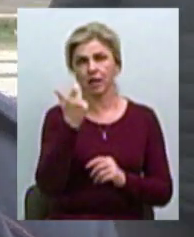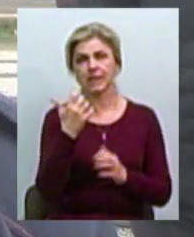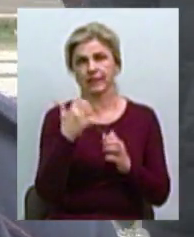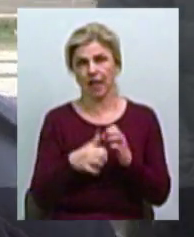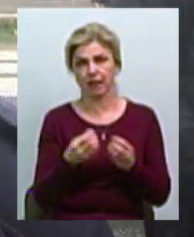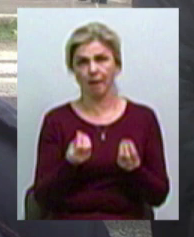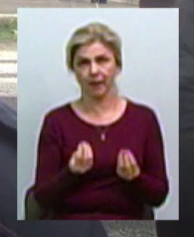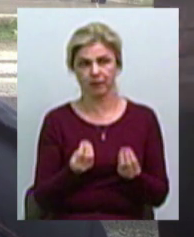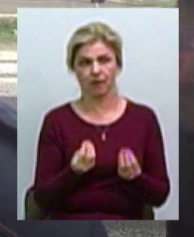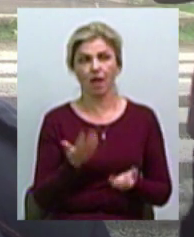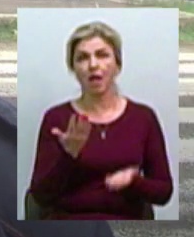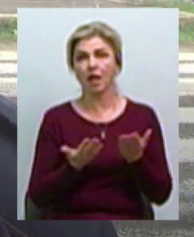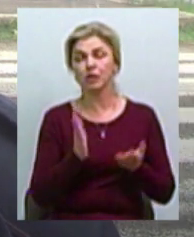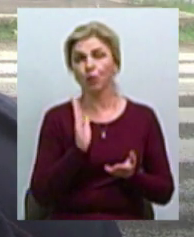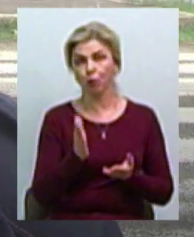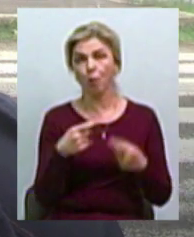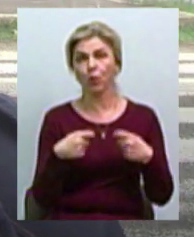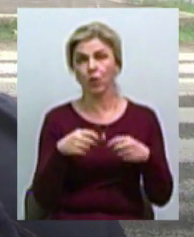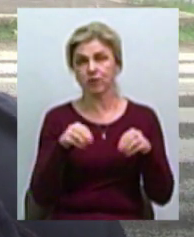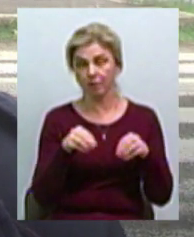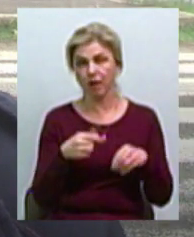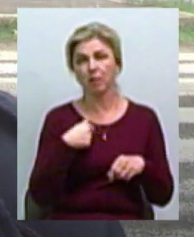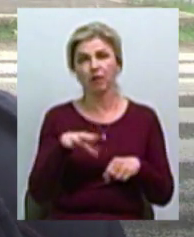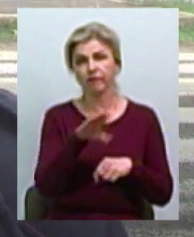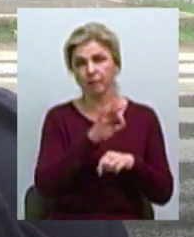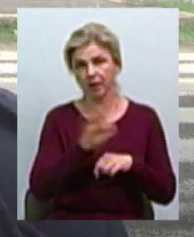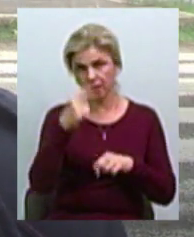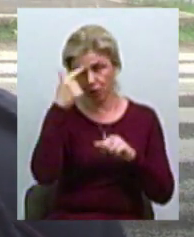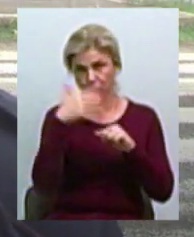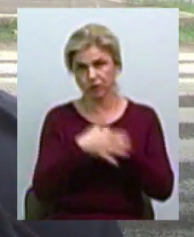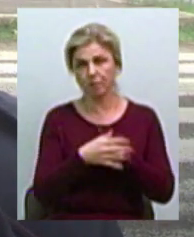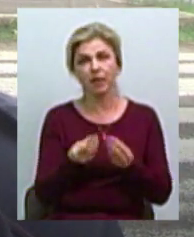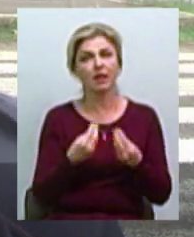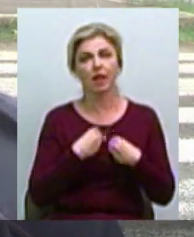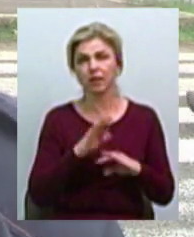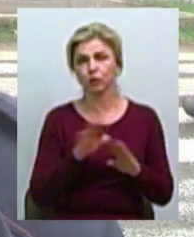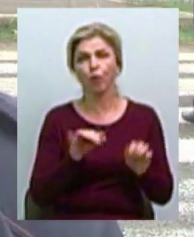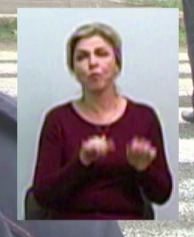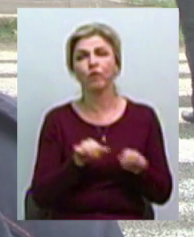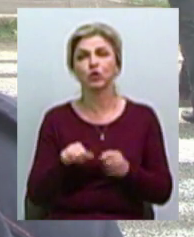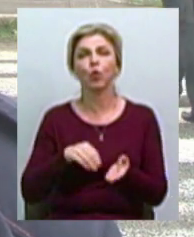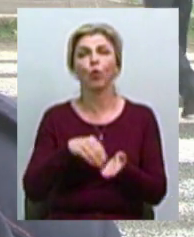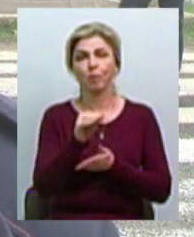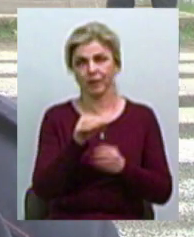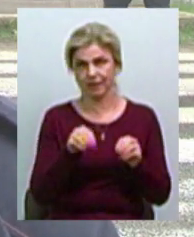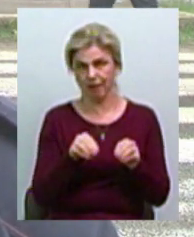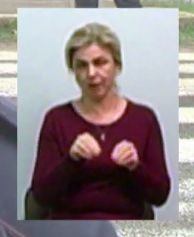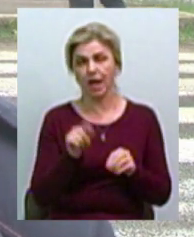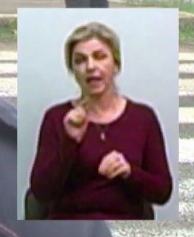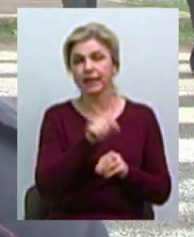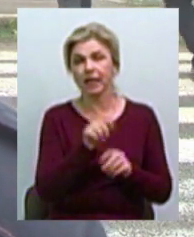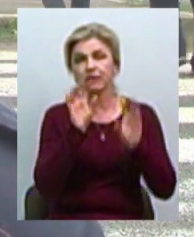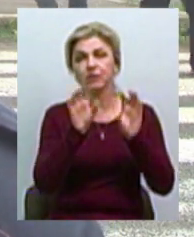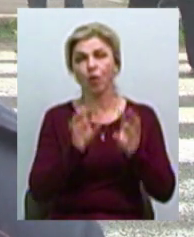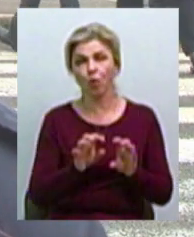продаж землі, ми прекрасно розуміємо, що нам просто її не дадуть можливість викупити. Тобто ті законопроекти, які на сьогодні є на